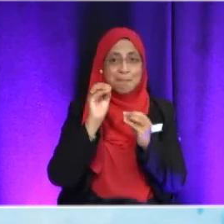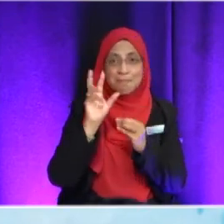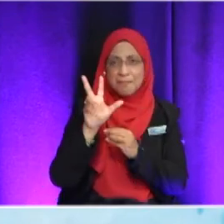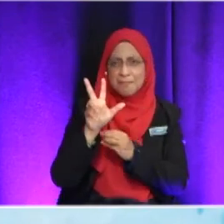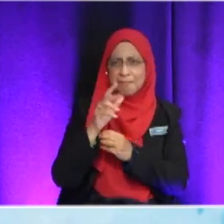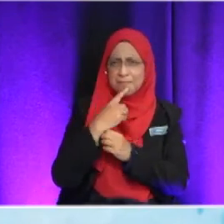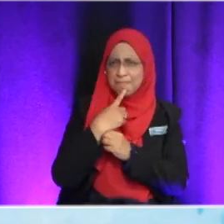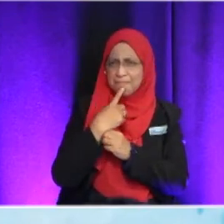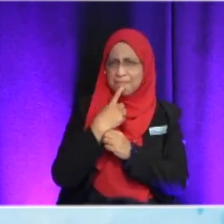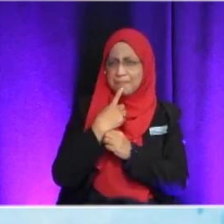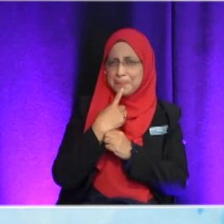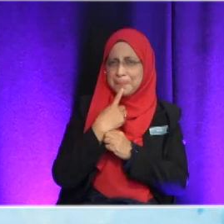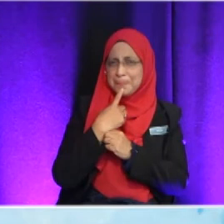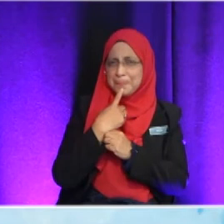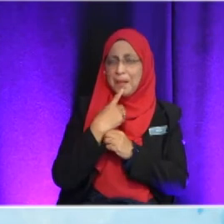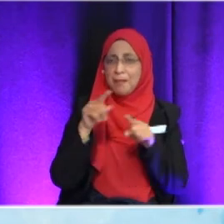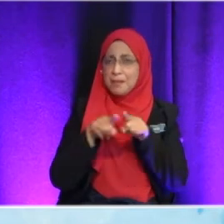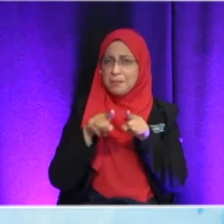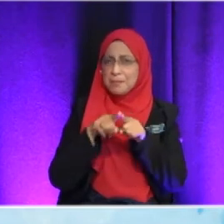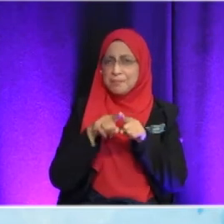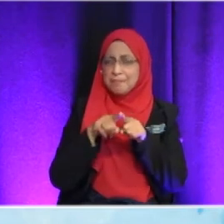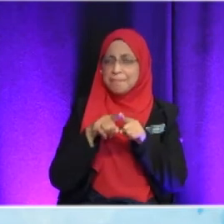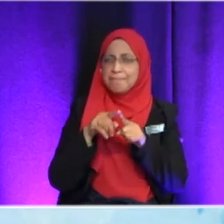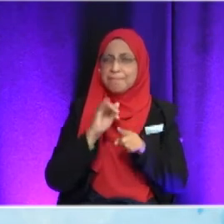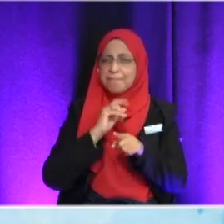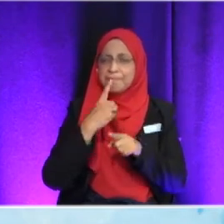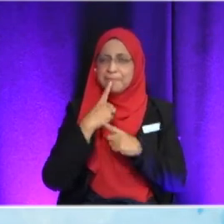Oke jadi ini sama juga